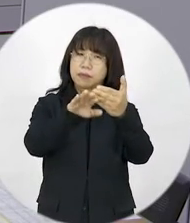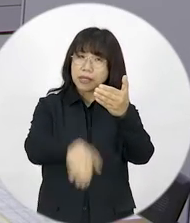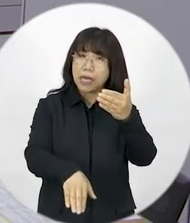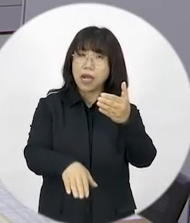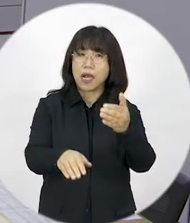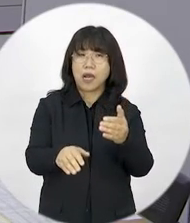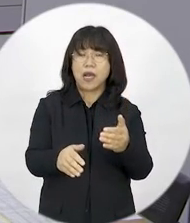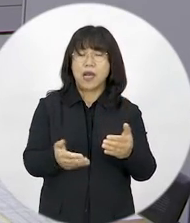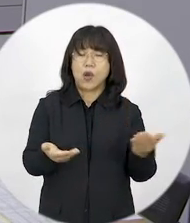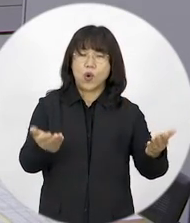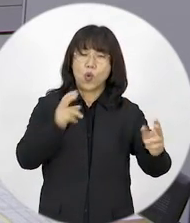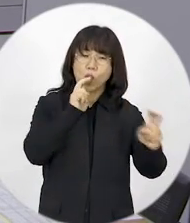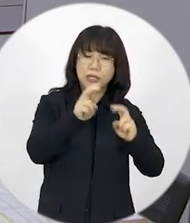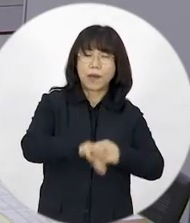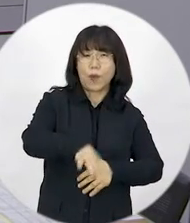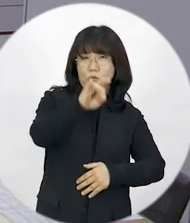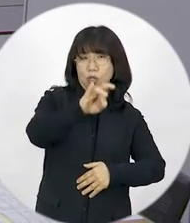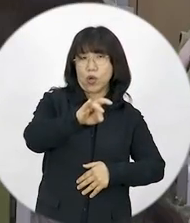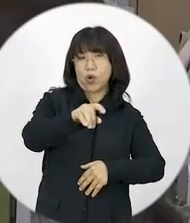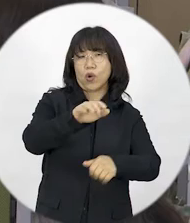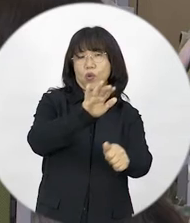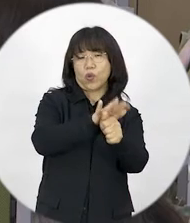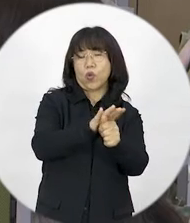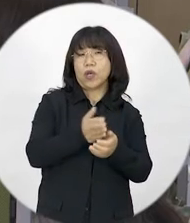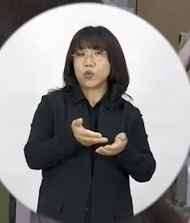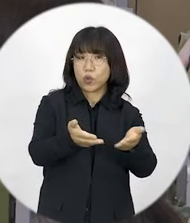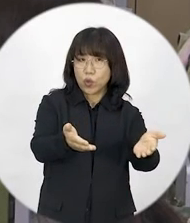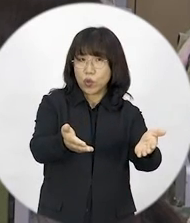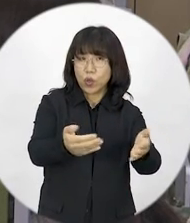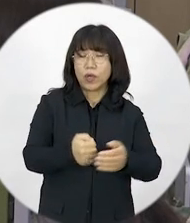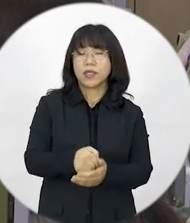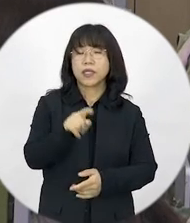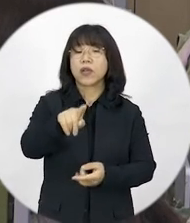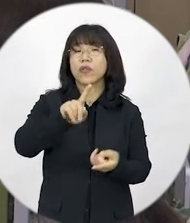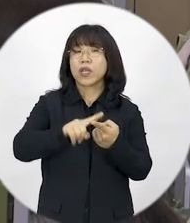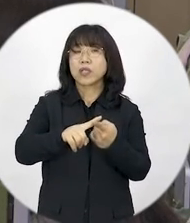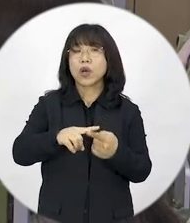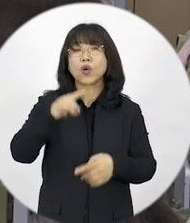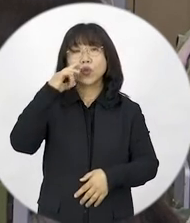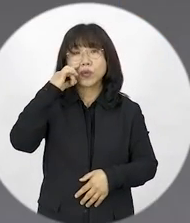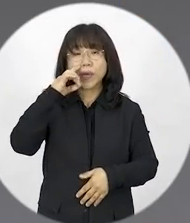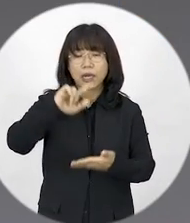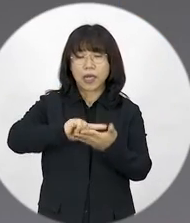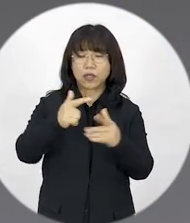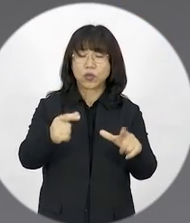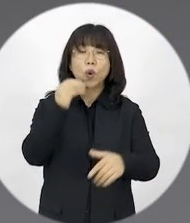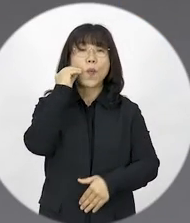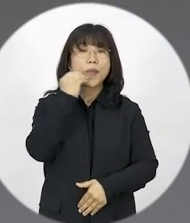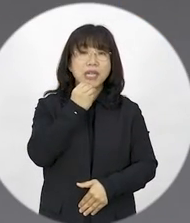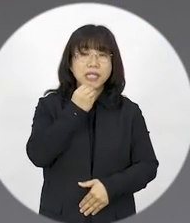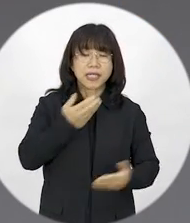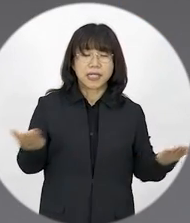소상공인과 특별고용지원업종 근로자를 우선 지원합니다. 보다